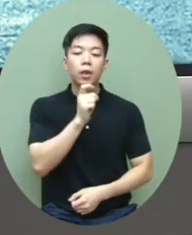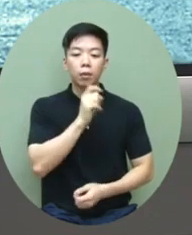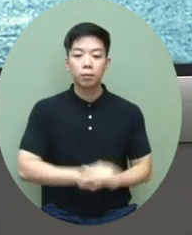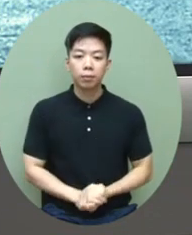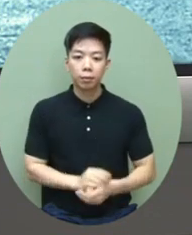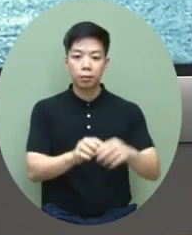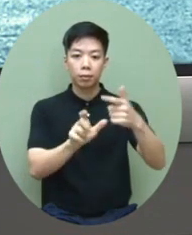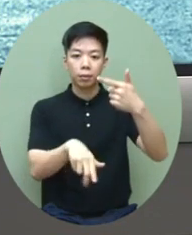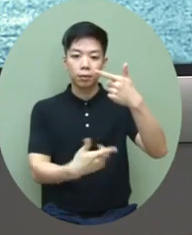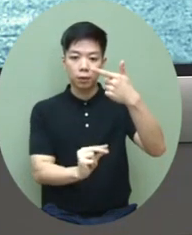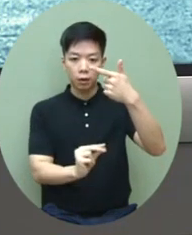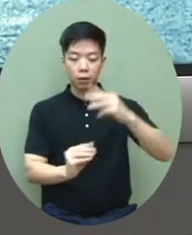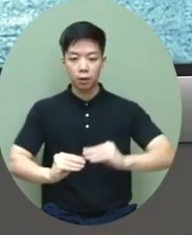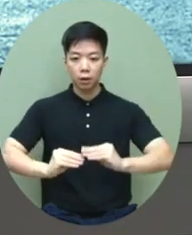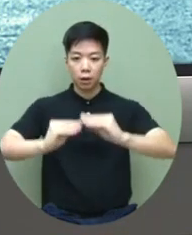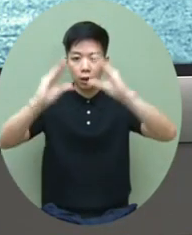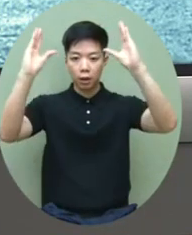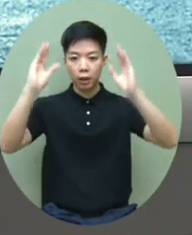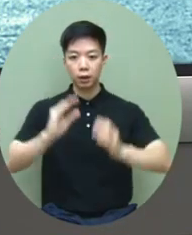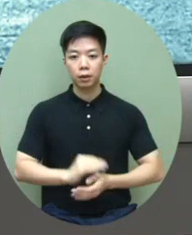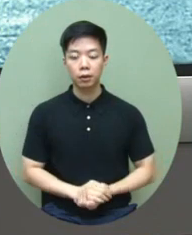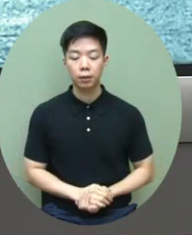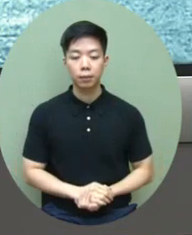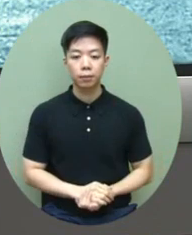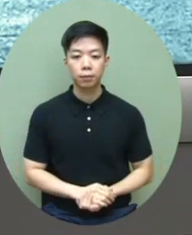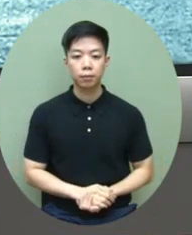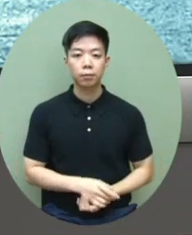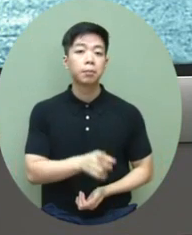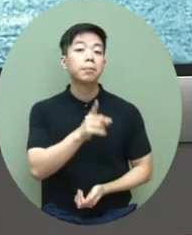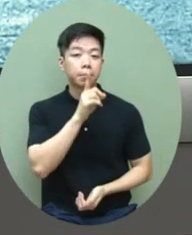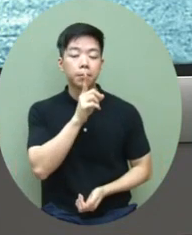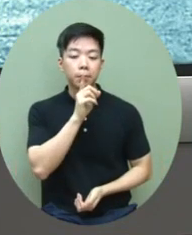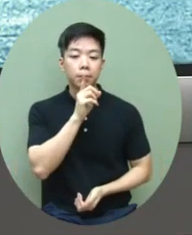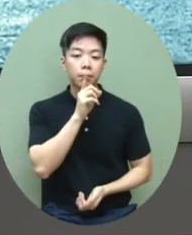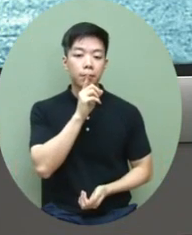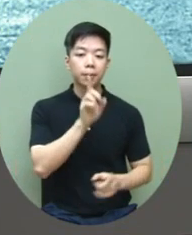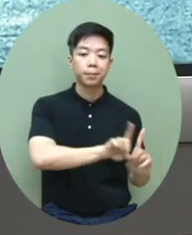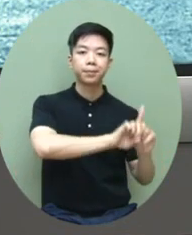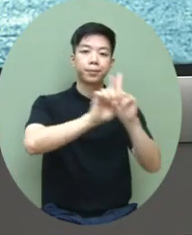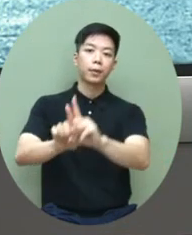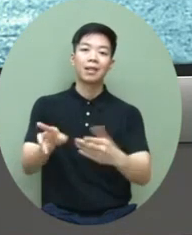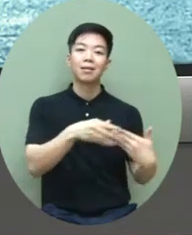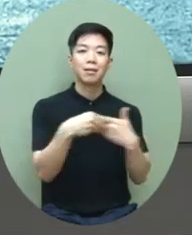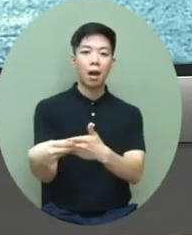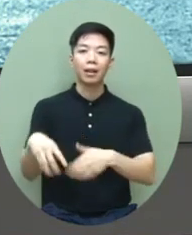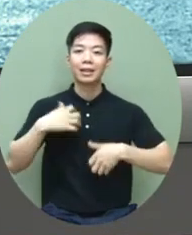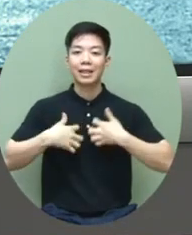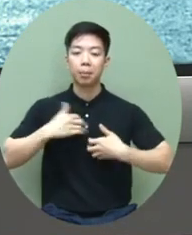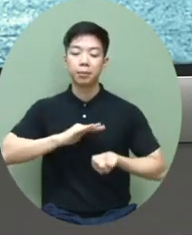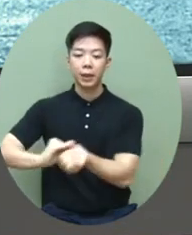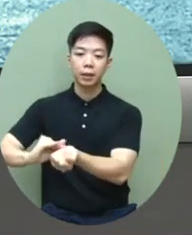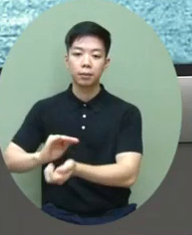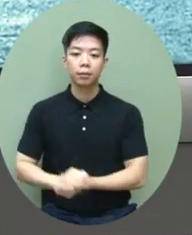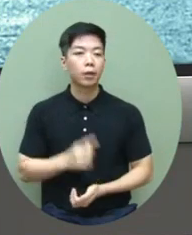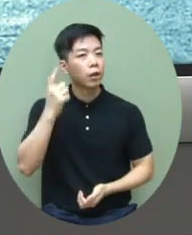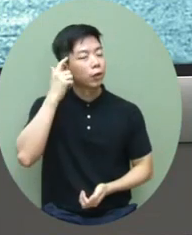七號凌晨咧，就屋企人應該係佢媽媽帶佢去急症室，咁嗰陣時就